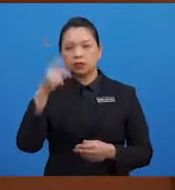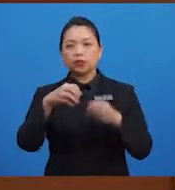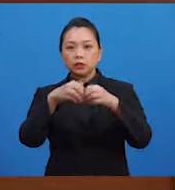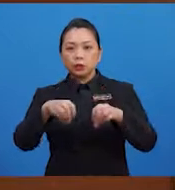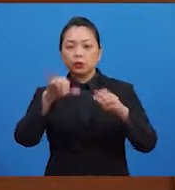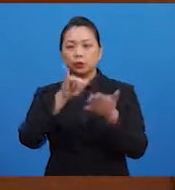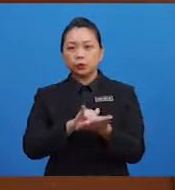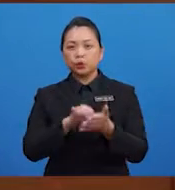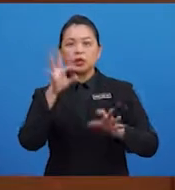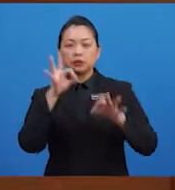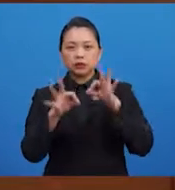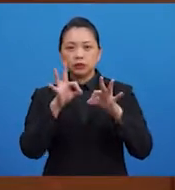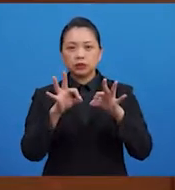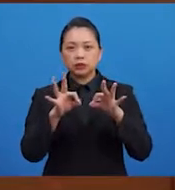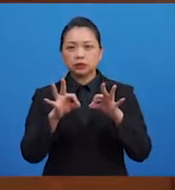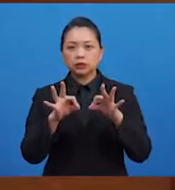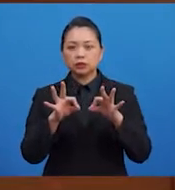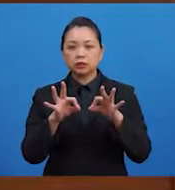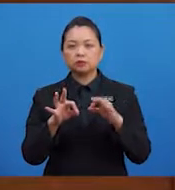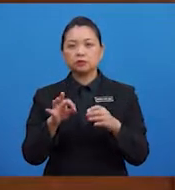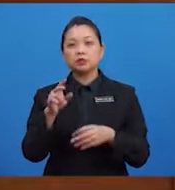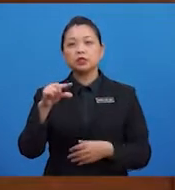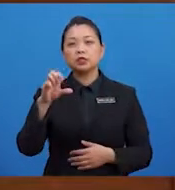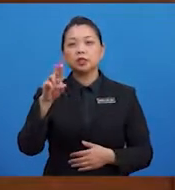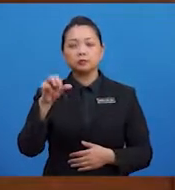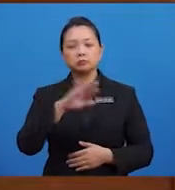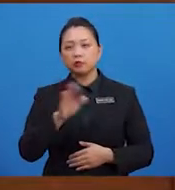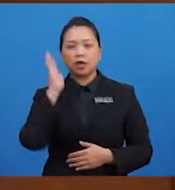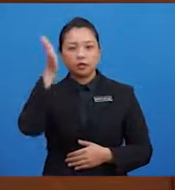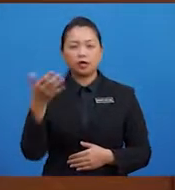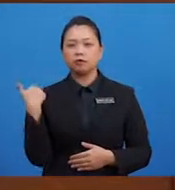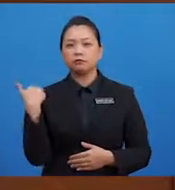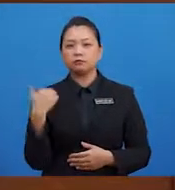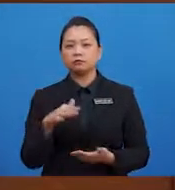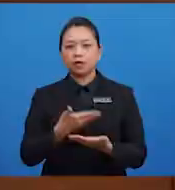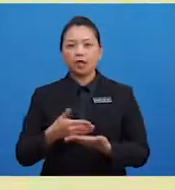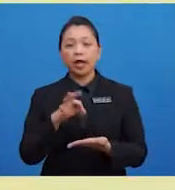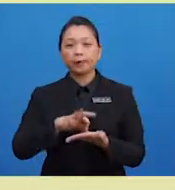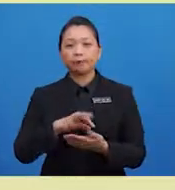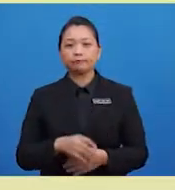tersebut jika dieramkan tidak akan menetaskan anak ayam.